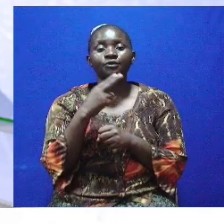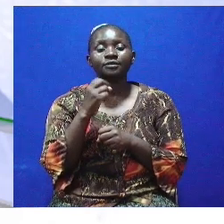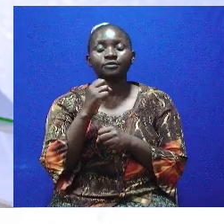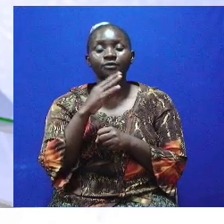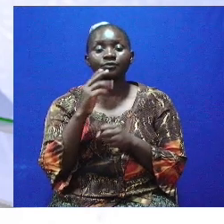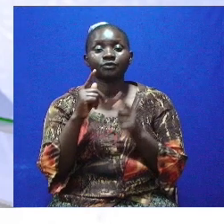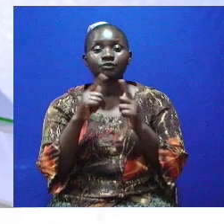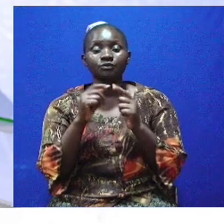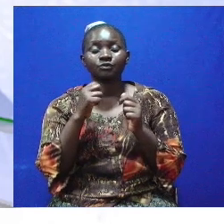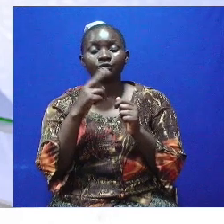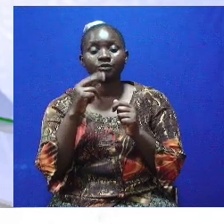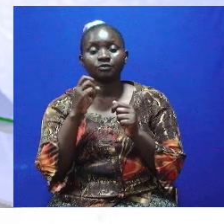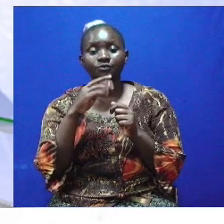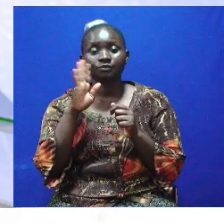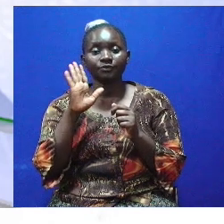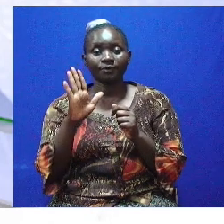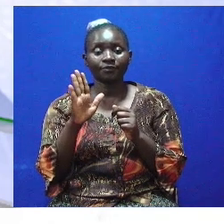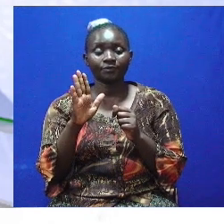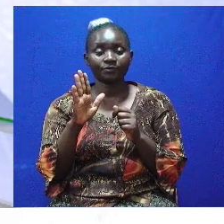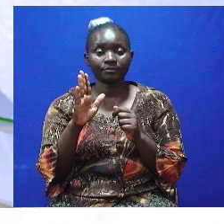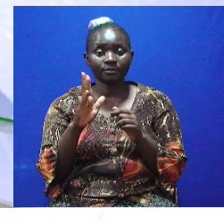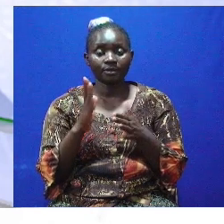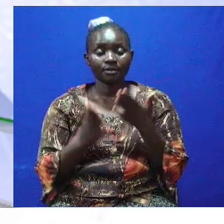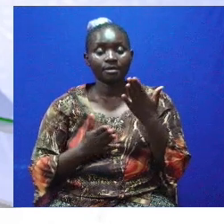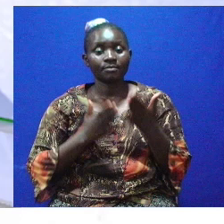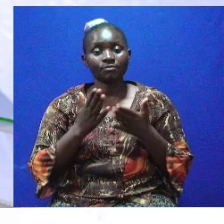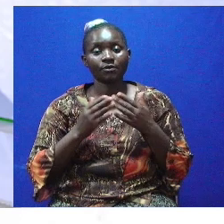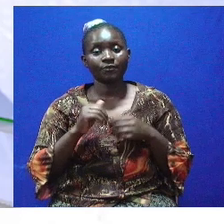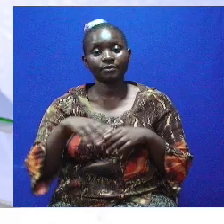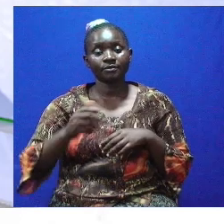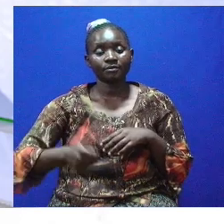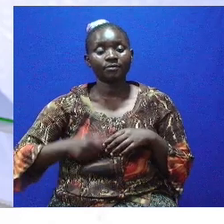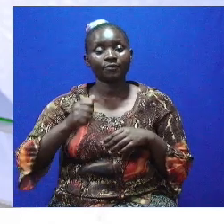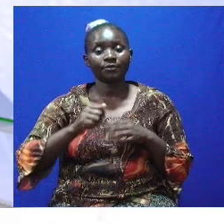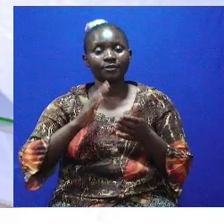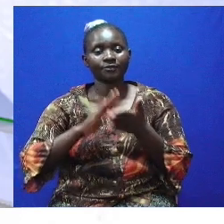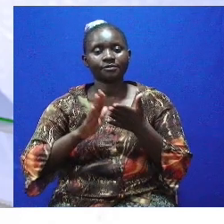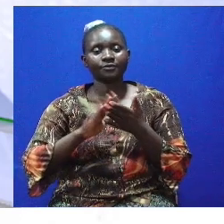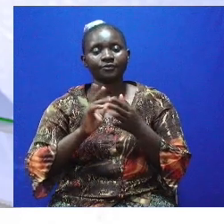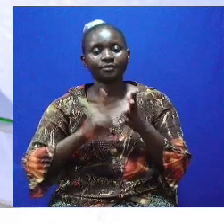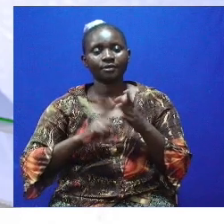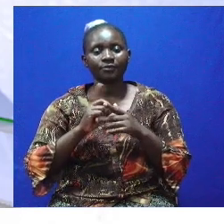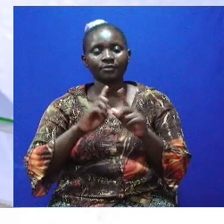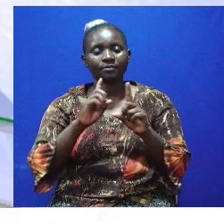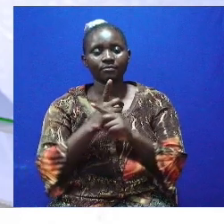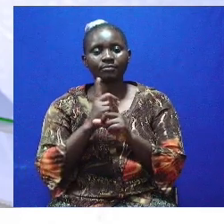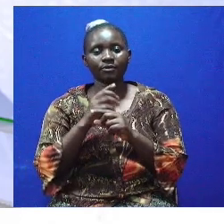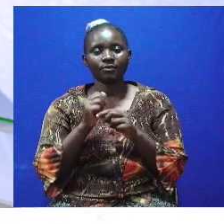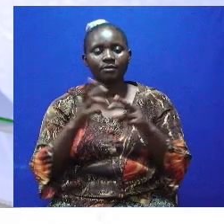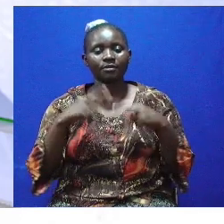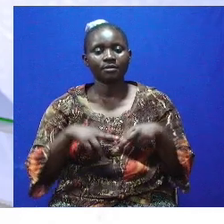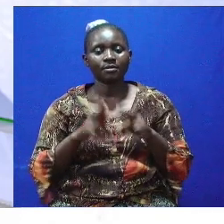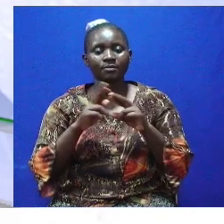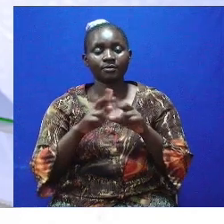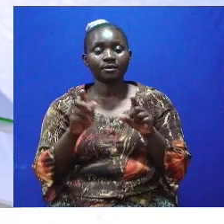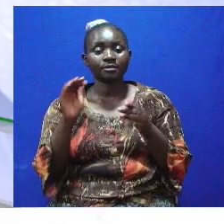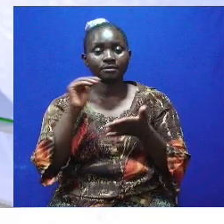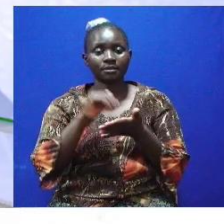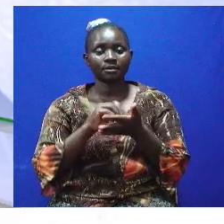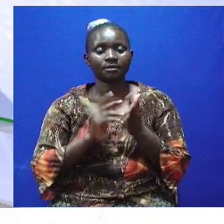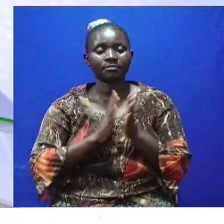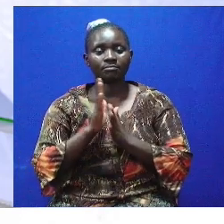2024-2025 ya abere kumenta evisa wase budget eroku wango ya amagendro au gati ya bo obu wagachi wechipara na bo igo